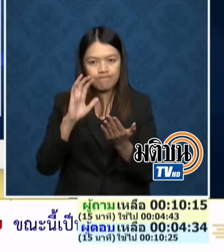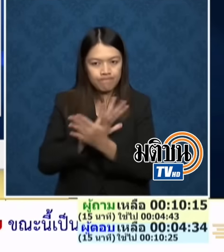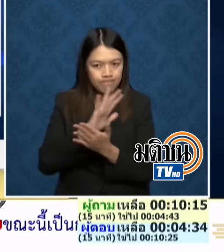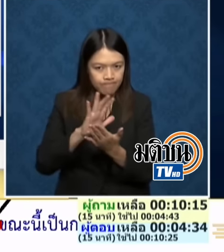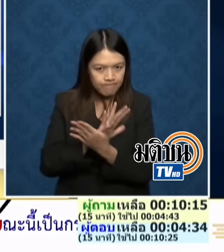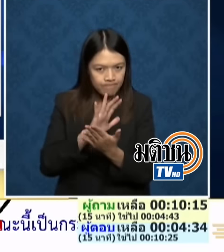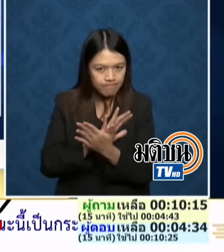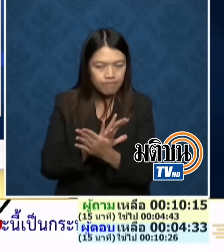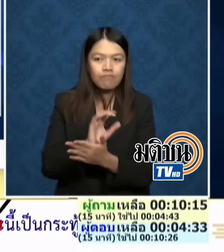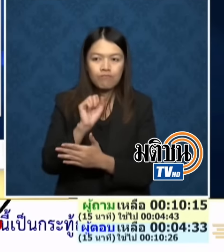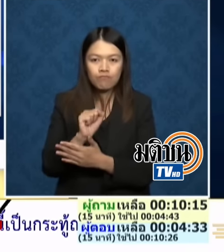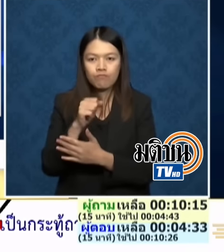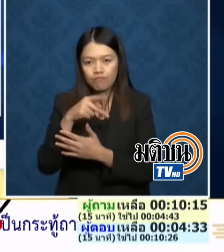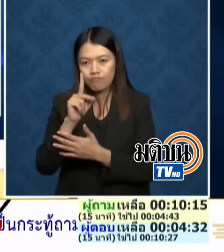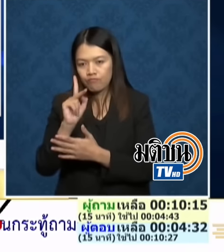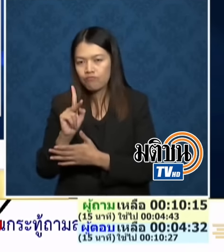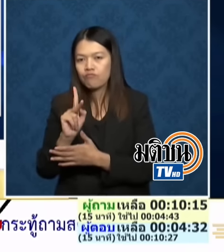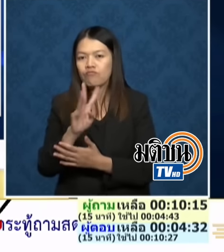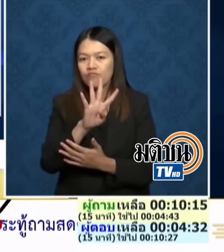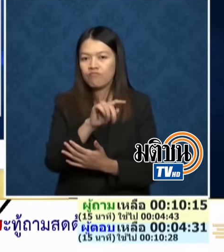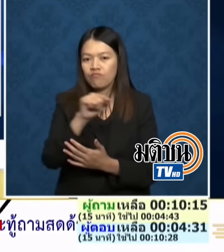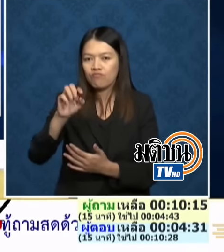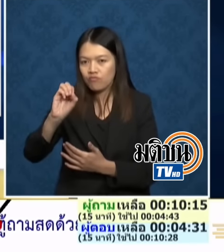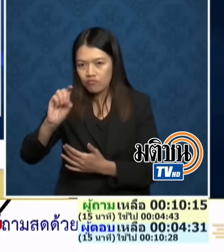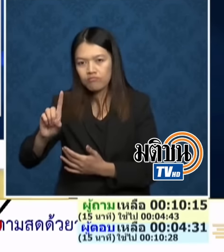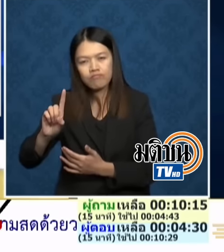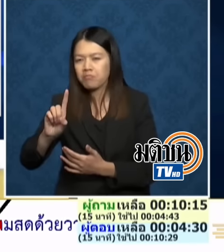สารสธประเภท 2ระกอร์ 4 คทหนึ่โยไม่ชอบ